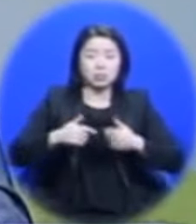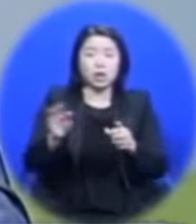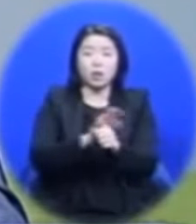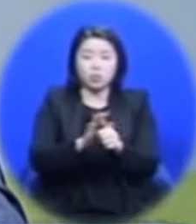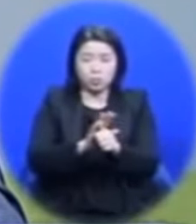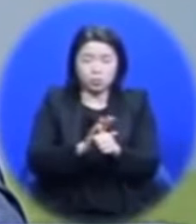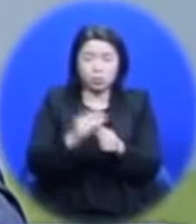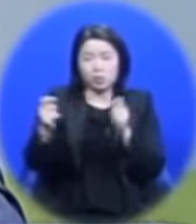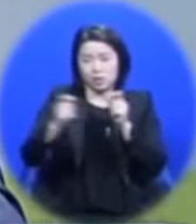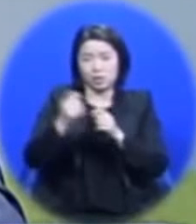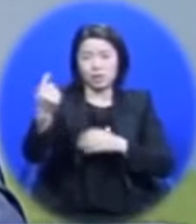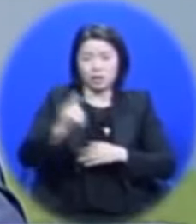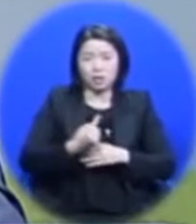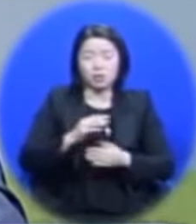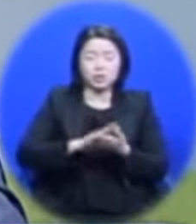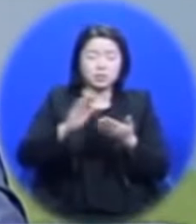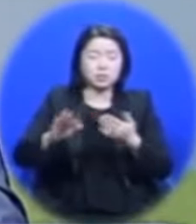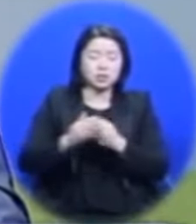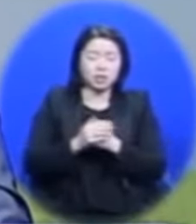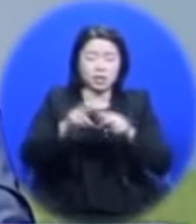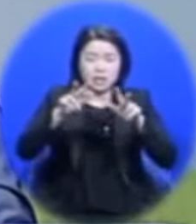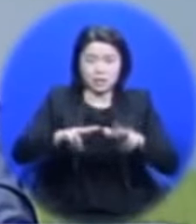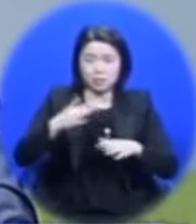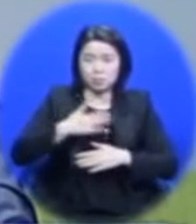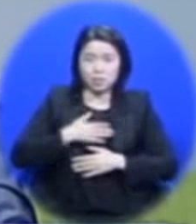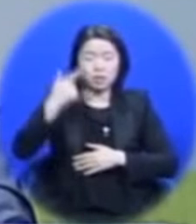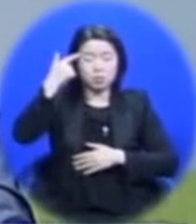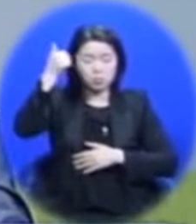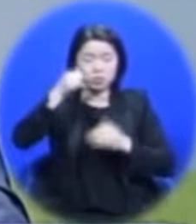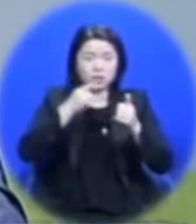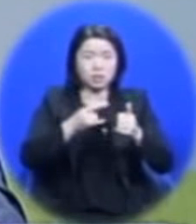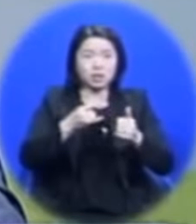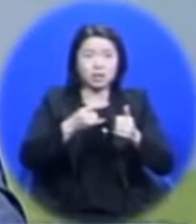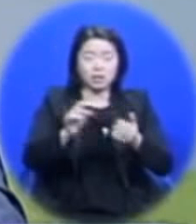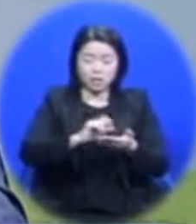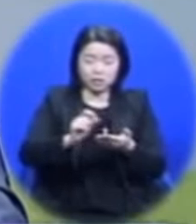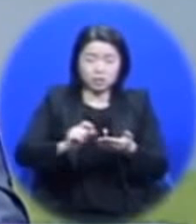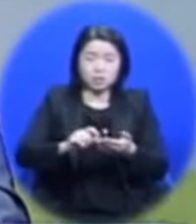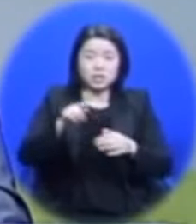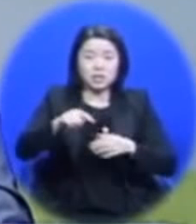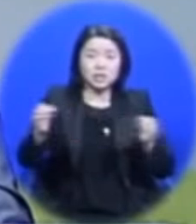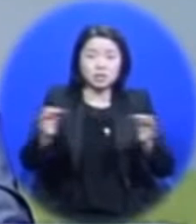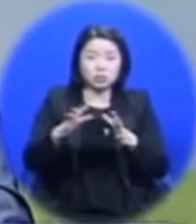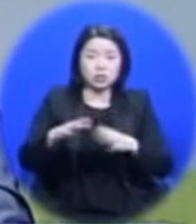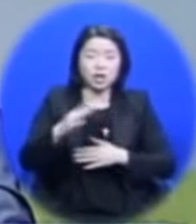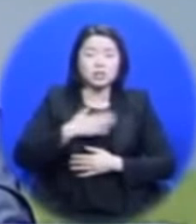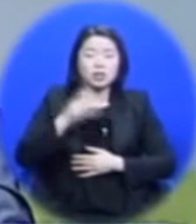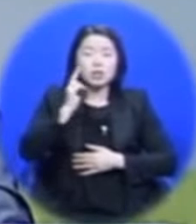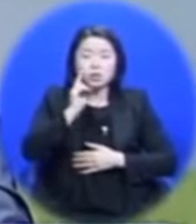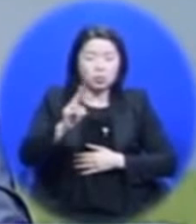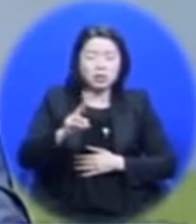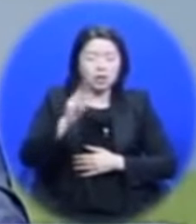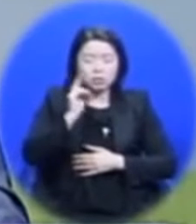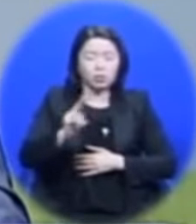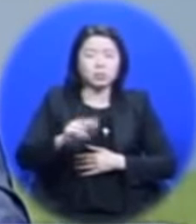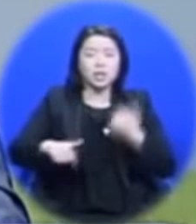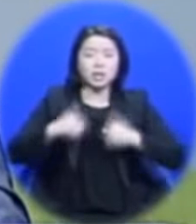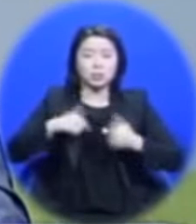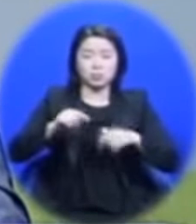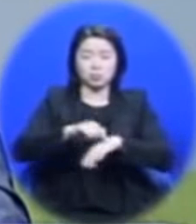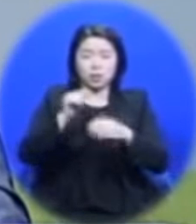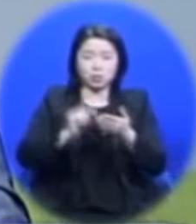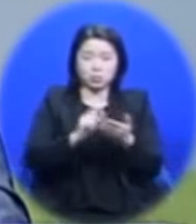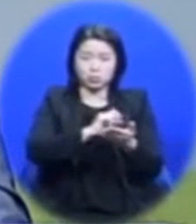위로로 다가왔습니다. 지금 제가 목사님께 글을 쓰는 이 순간 전 너무나 기쁜 마음으로